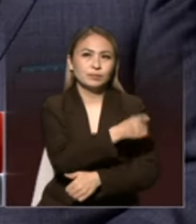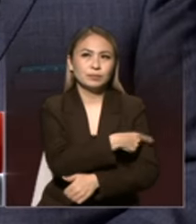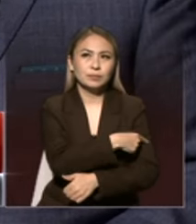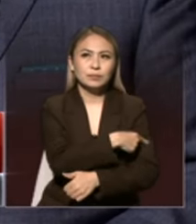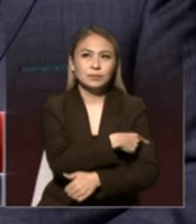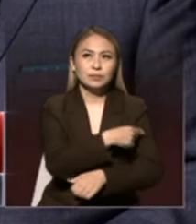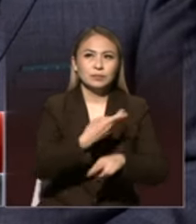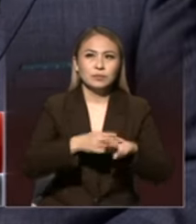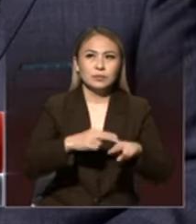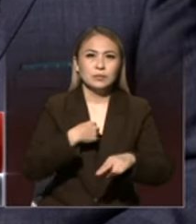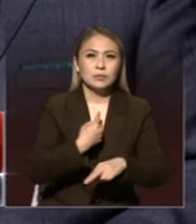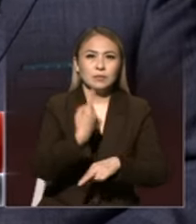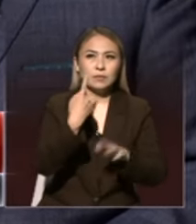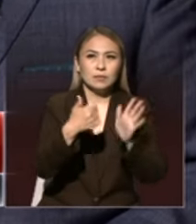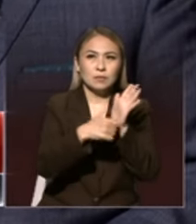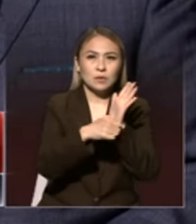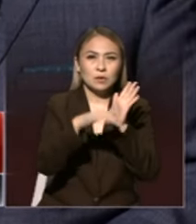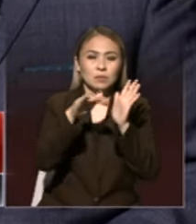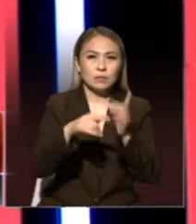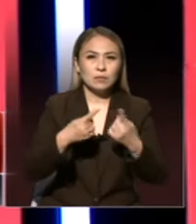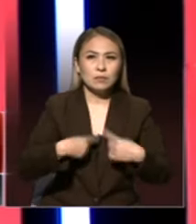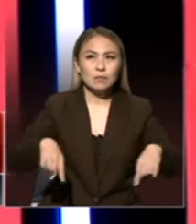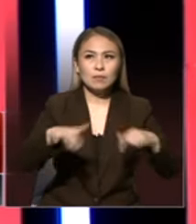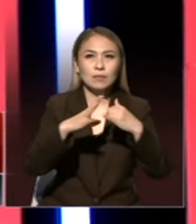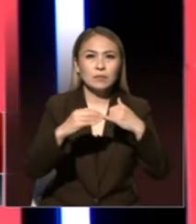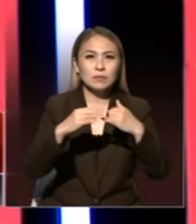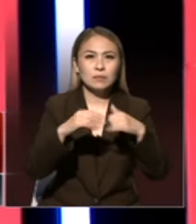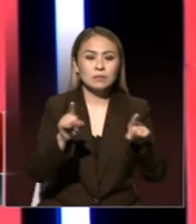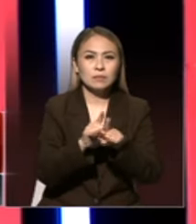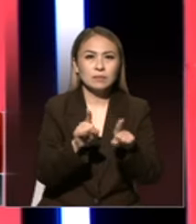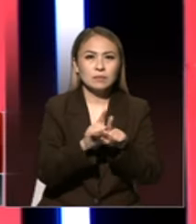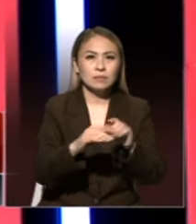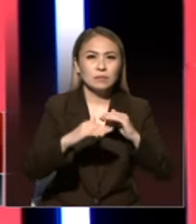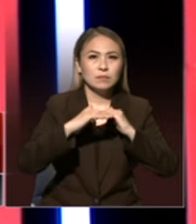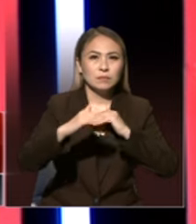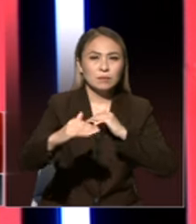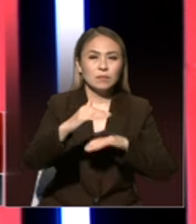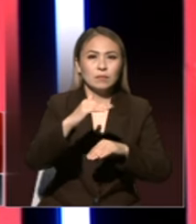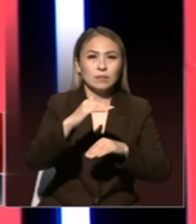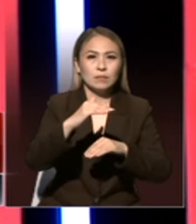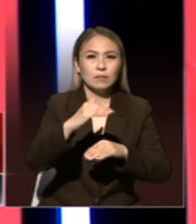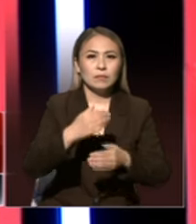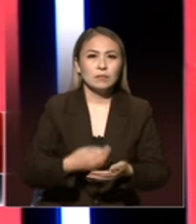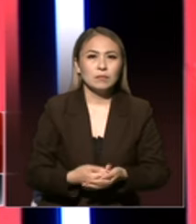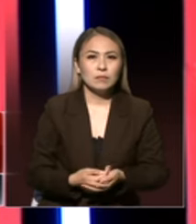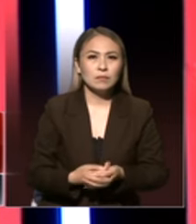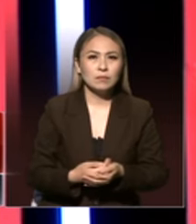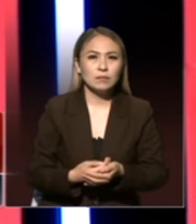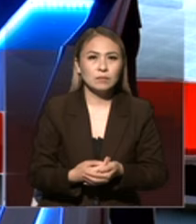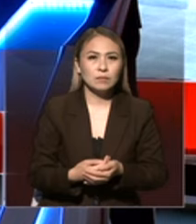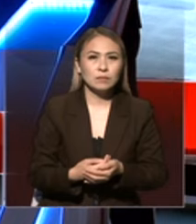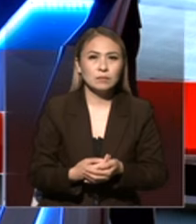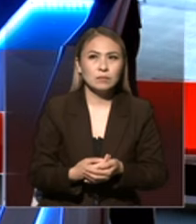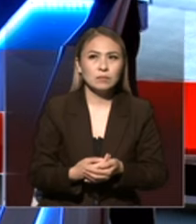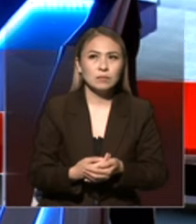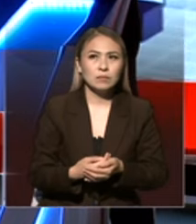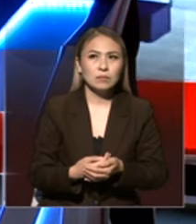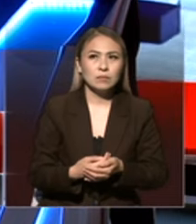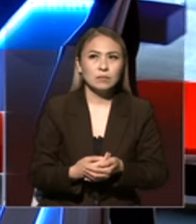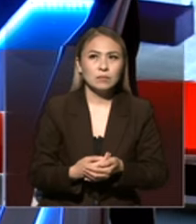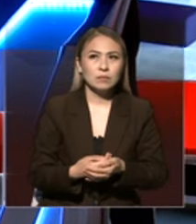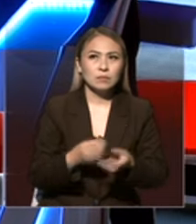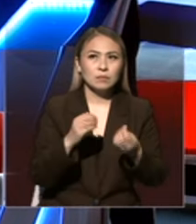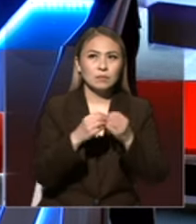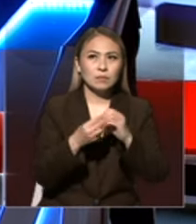Мен жалғыз ғана 600 гектар жерім бар деп тұрмын ғой. Мен одан да көп елдің жаңа қалада жатып алып Мен ол о жаққа қарай бармай ақ қойсын. Ол